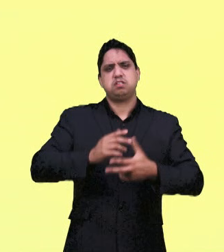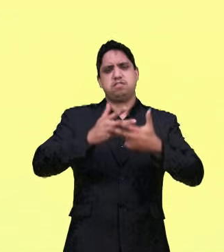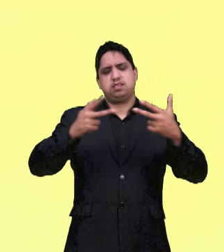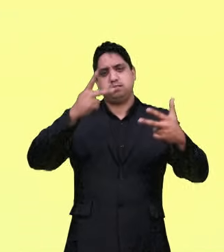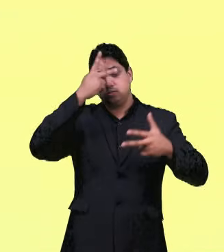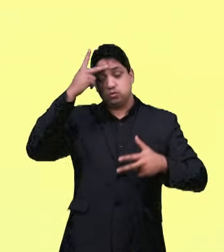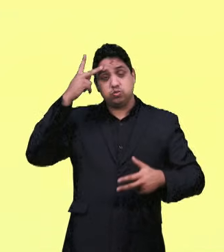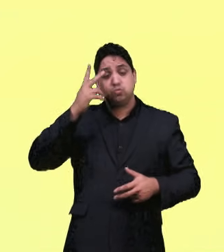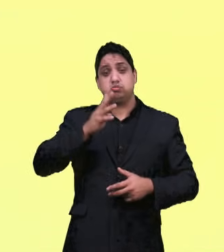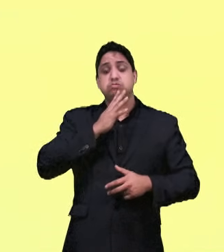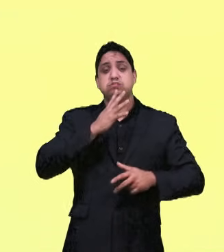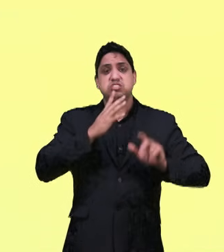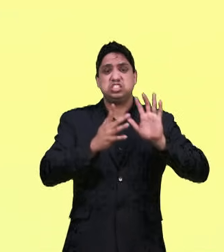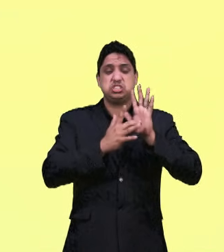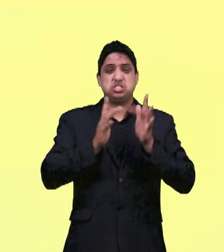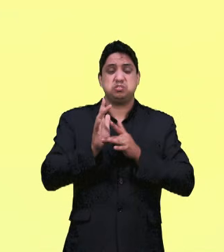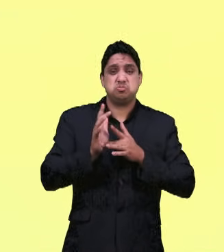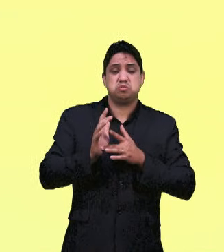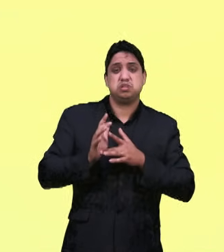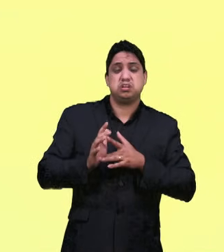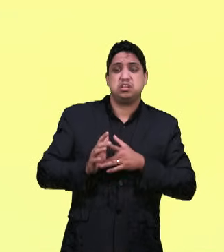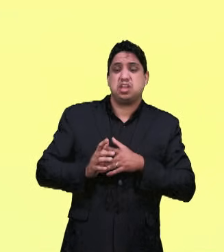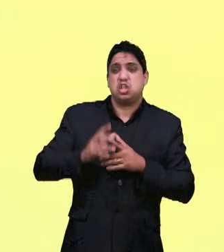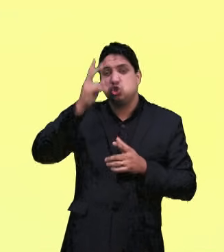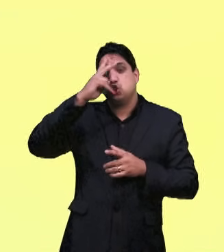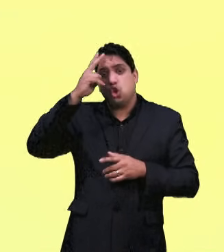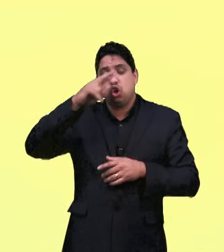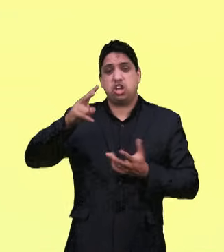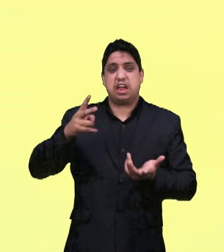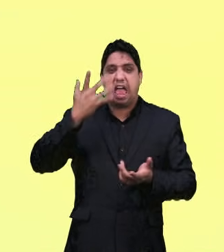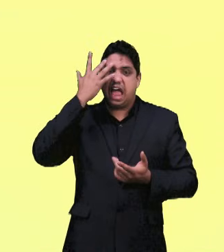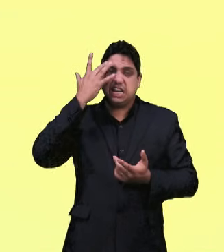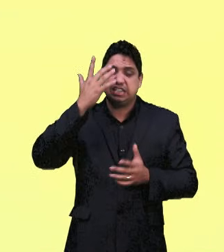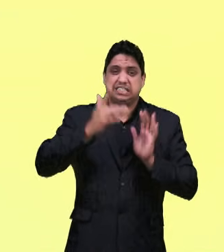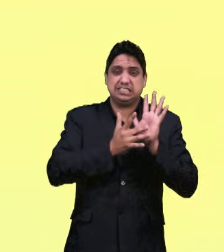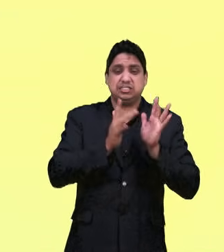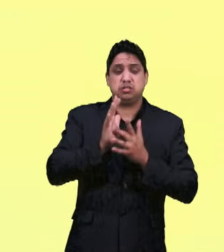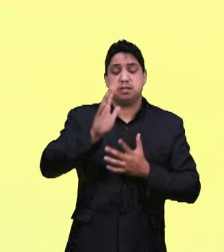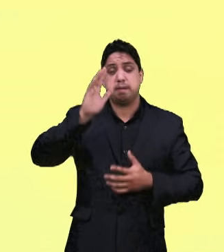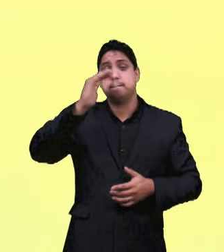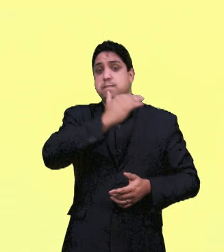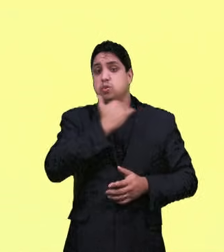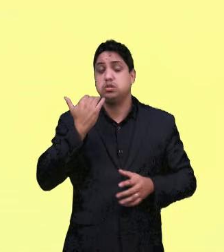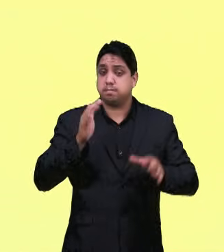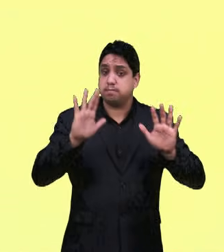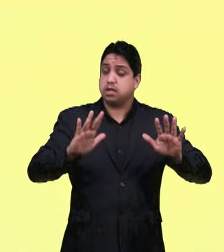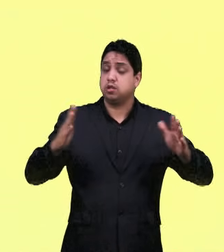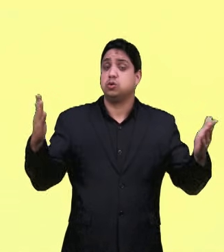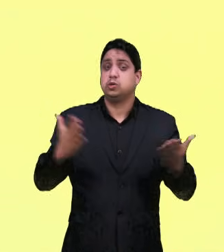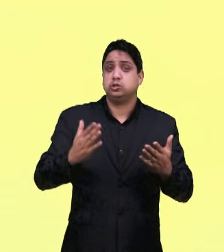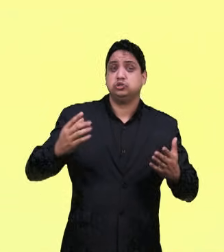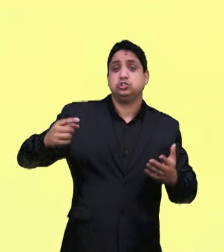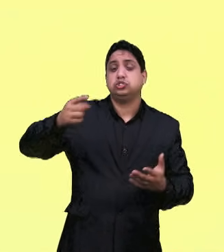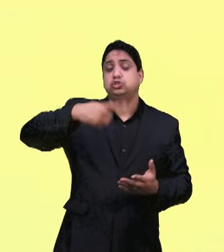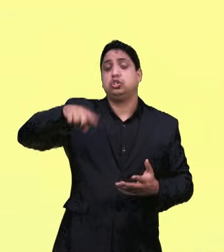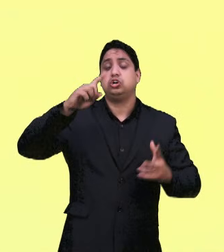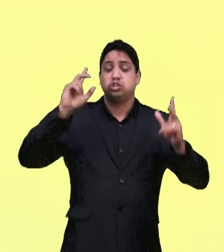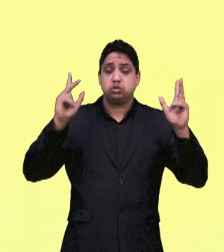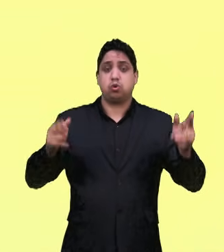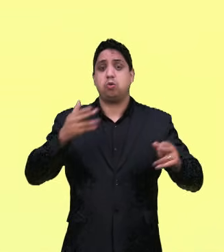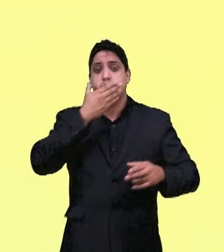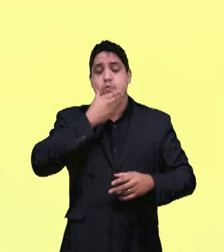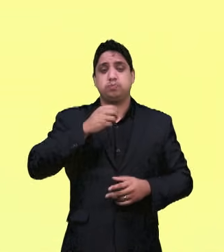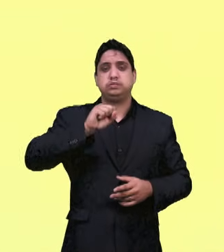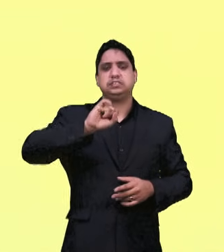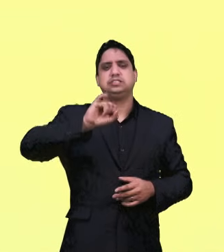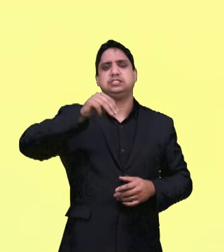Beaucoup connaissent Jésus de manière superficielle. Ils pensent que Jésus est mort. Mais aujourd'hui, nous avons l'enfer